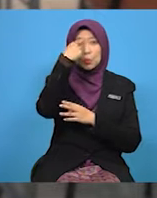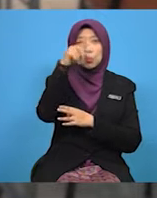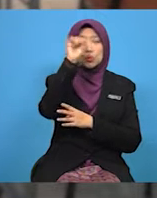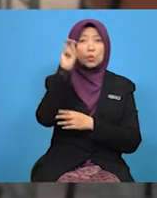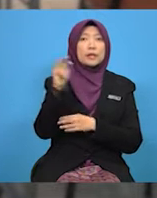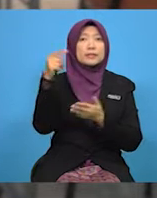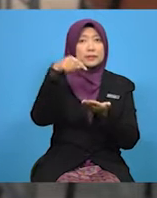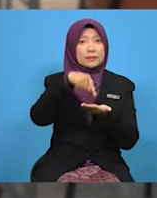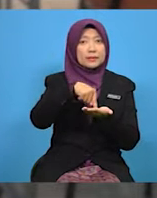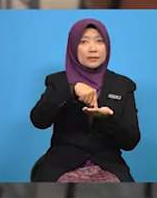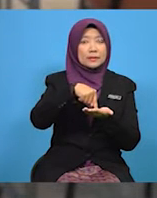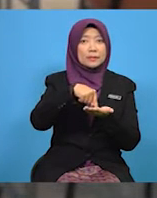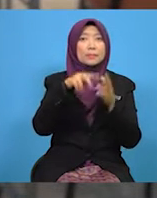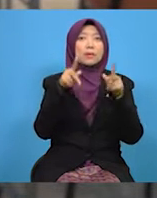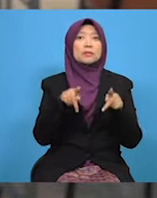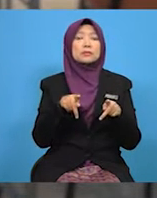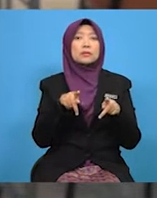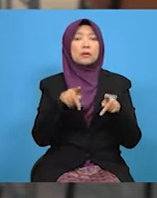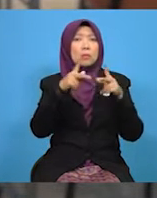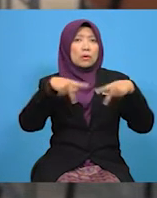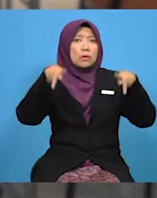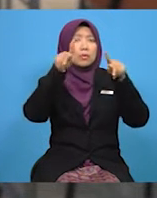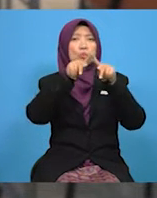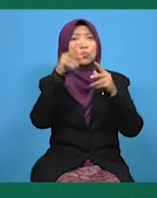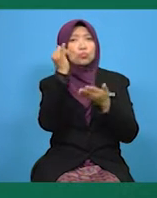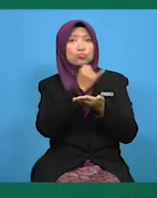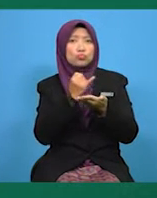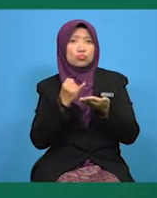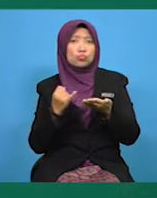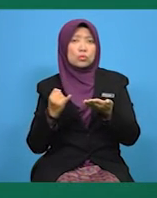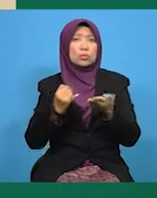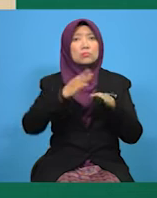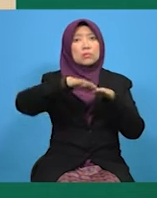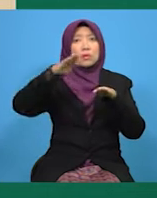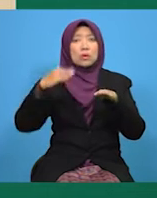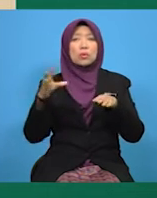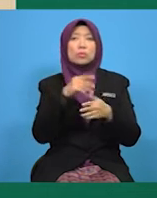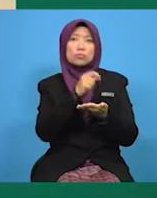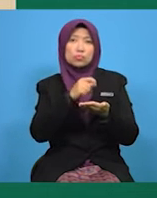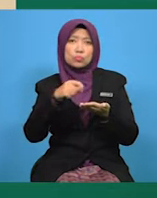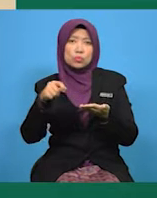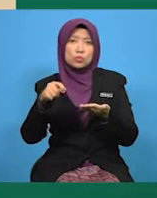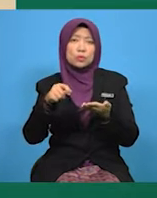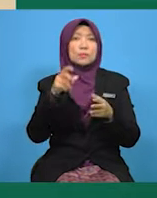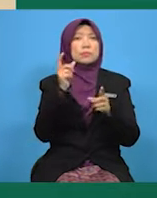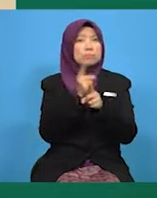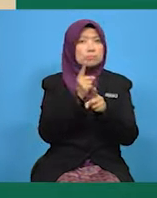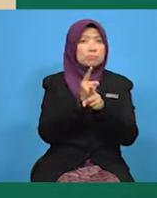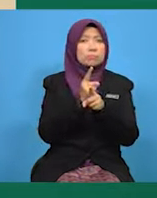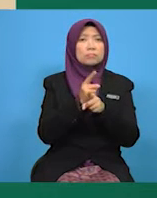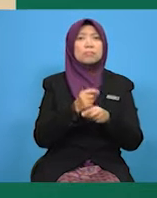Untuk soalan ini, pelajar perlu melukis kelok dan menulis huraian dengan betul dan